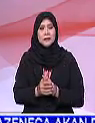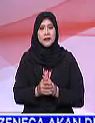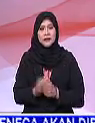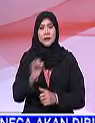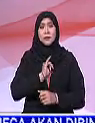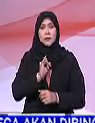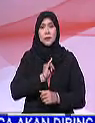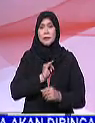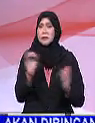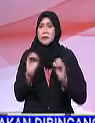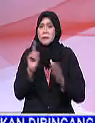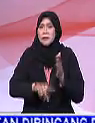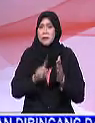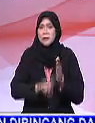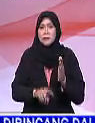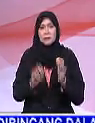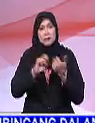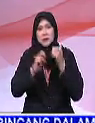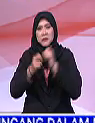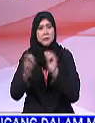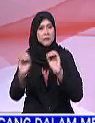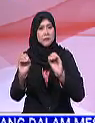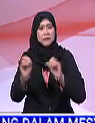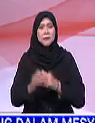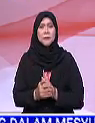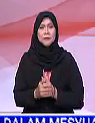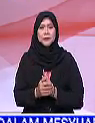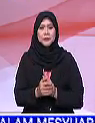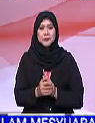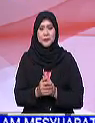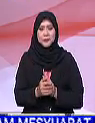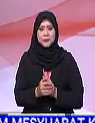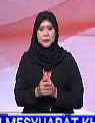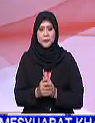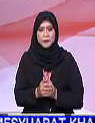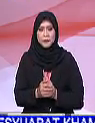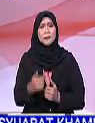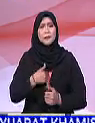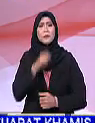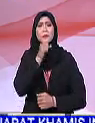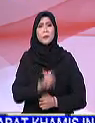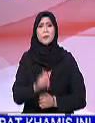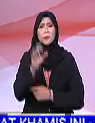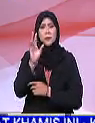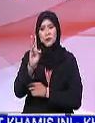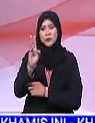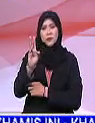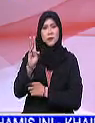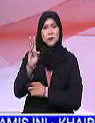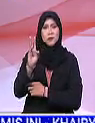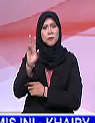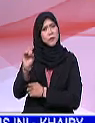saya tak ada apa lah, tak ada apa masalah kan. So, umur saya pun dah 73 tahun